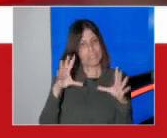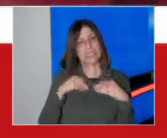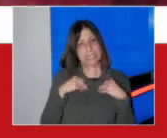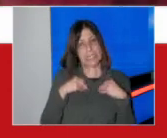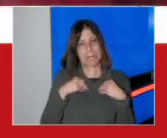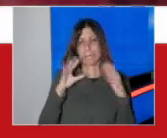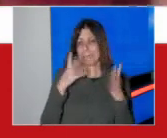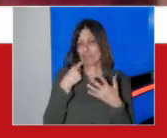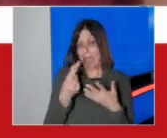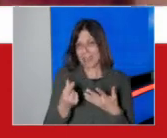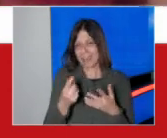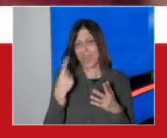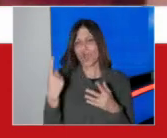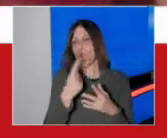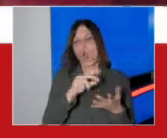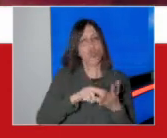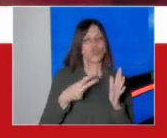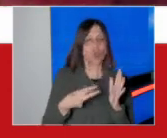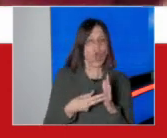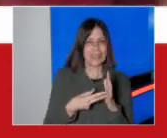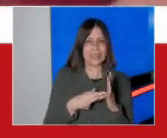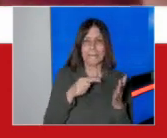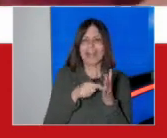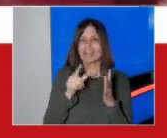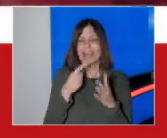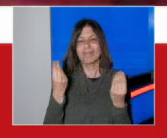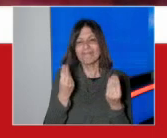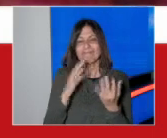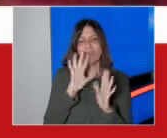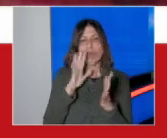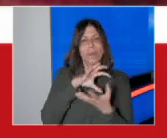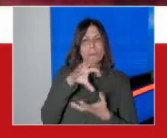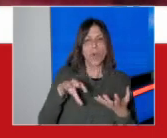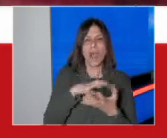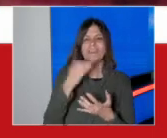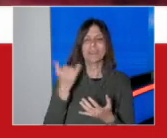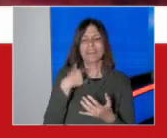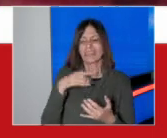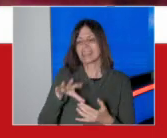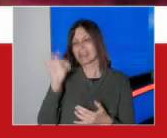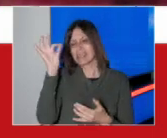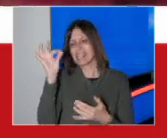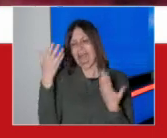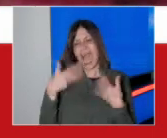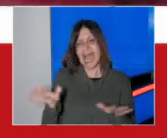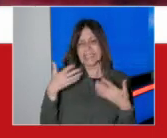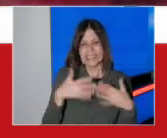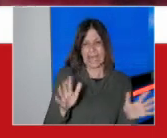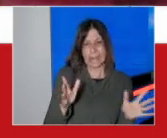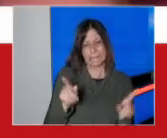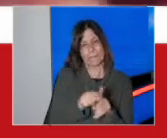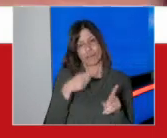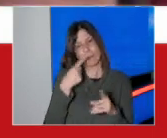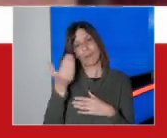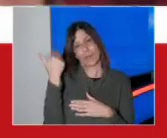לגמרי מה שאמרת. כל תוכנית, מטבע הדברים, כיוון שזה כל כך מורכב, תמיד אנחנו נגלה חסרים, כמו שנאמר